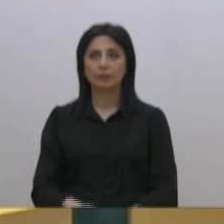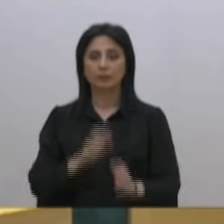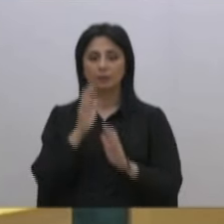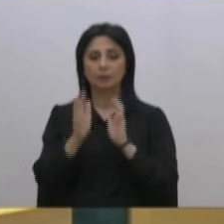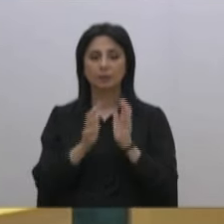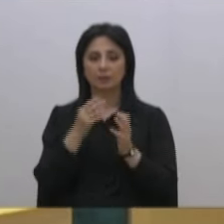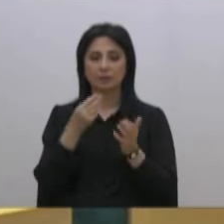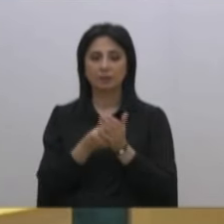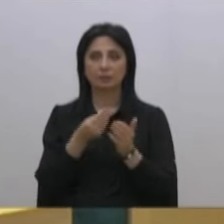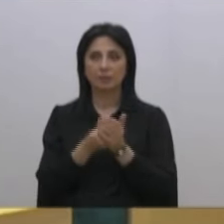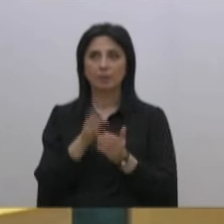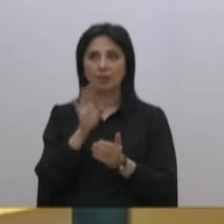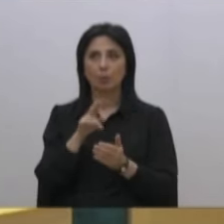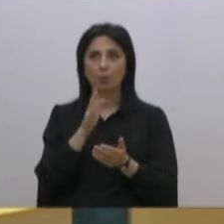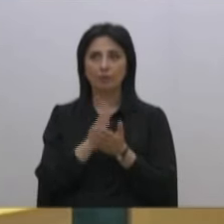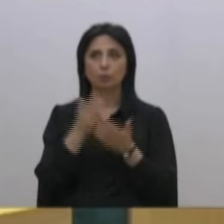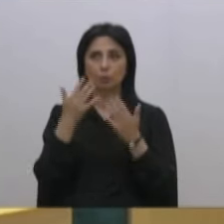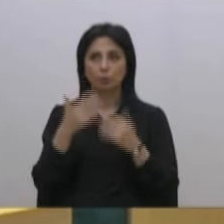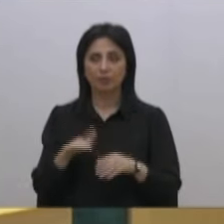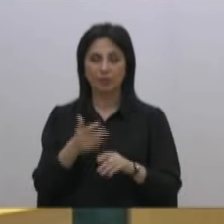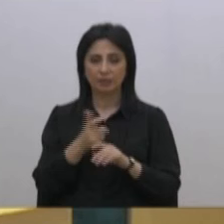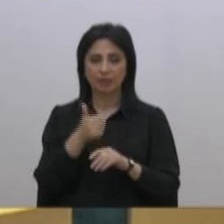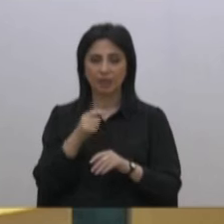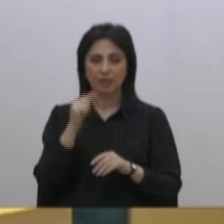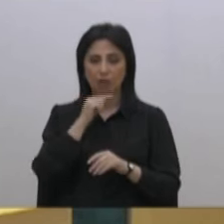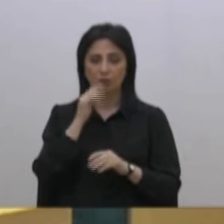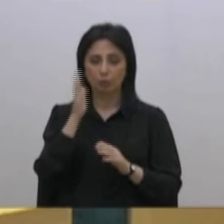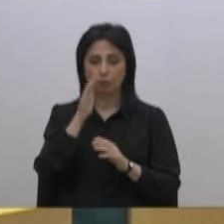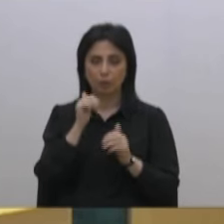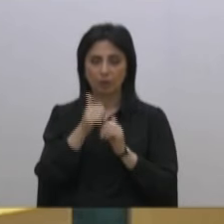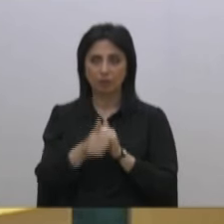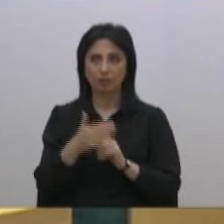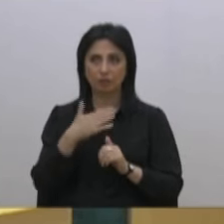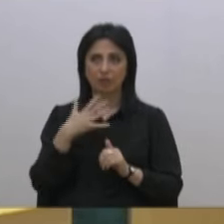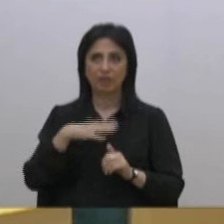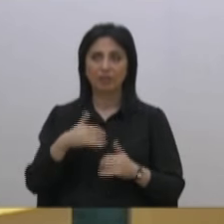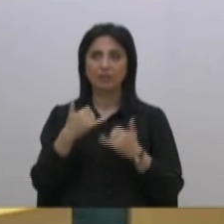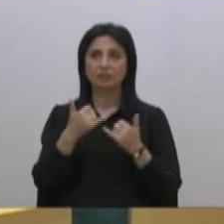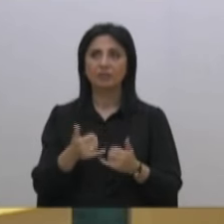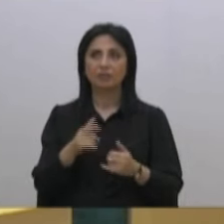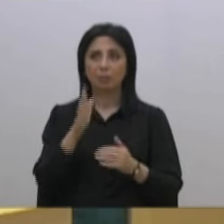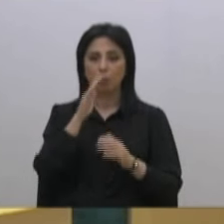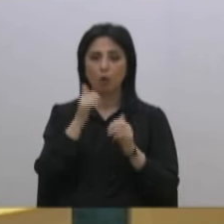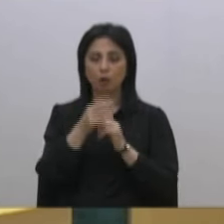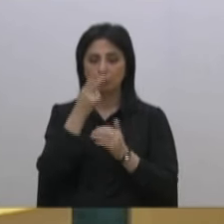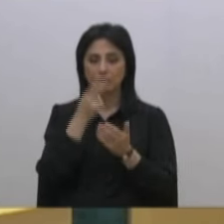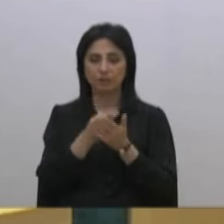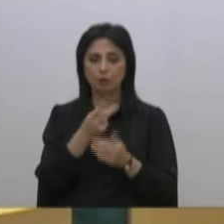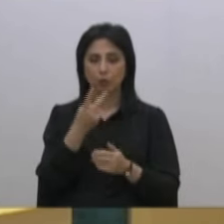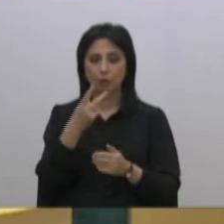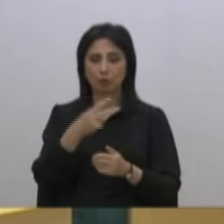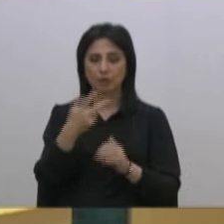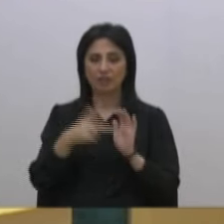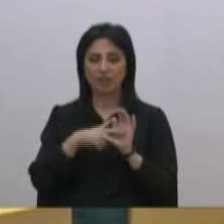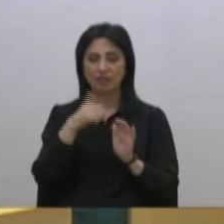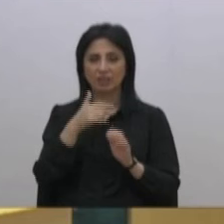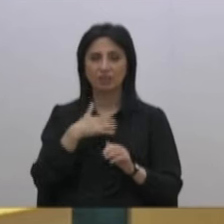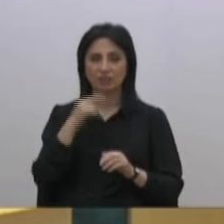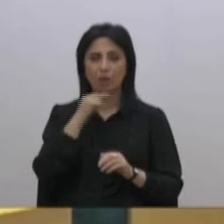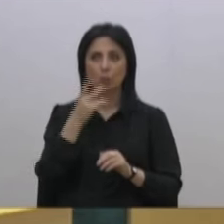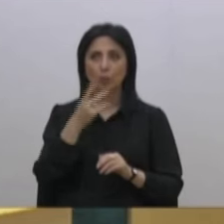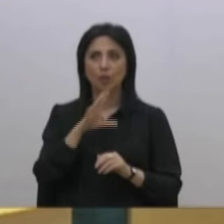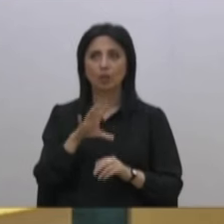საერთაშორისო სავალუტო ფონდს აქვს უკვე ძალიან კარგი ეკონომიკური პროგნოზი ჩვენი ქვეყნისთვის. ამ პროგნოზის მიხედვით 2028 წელს ჩვენი